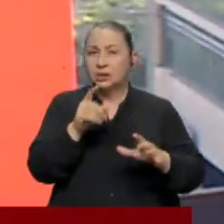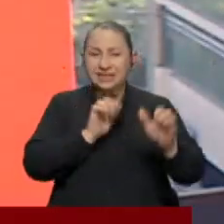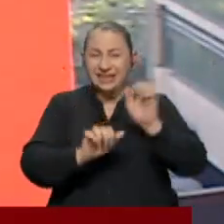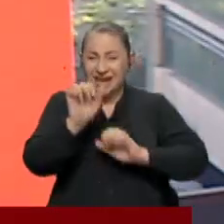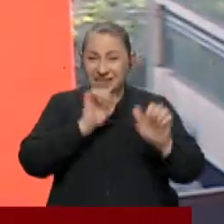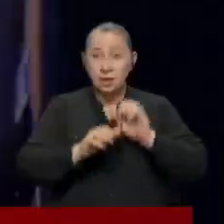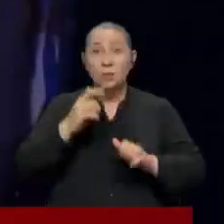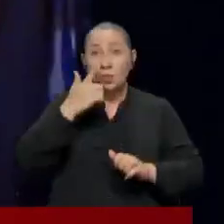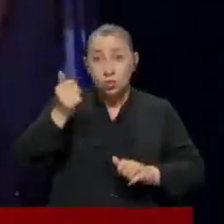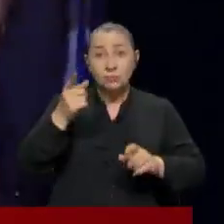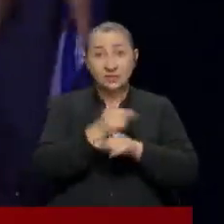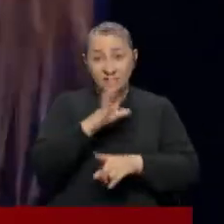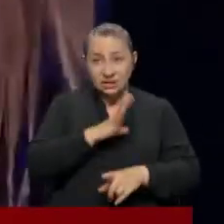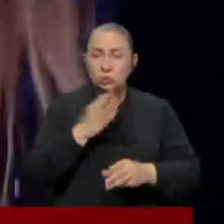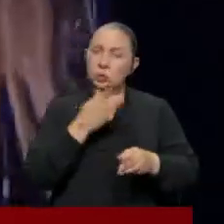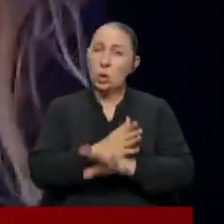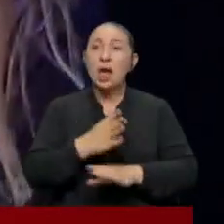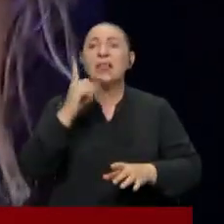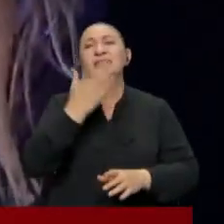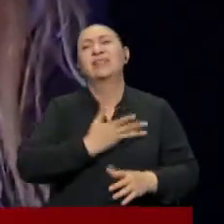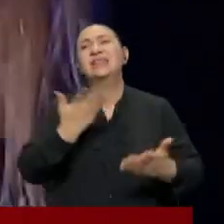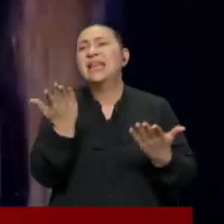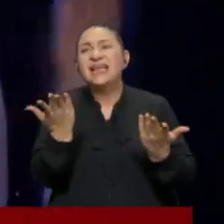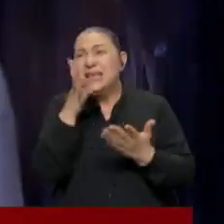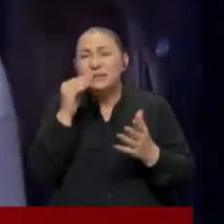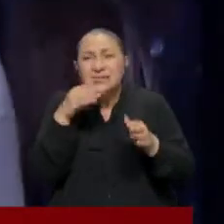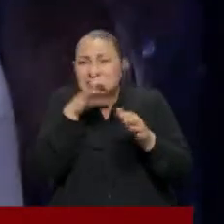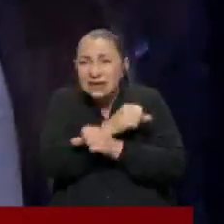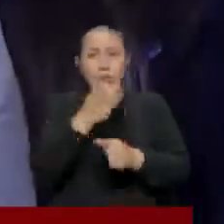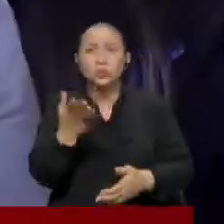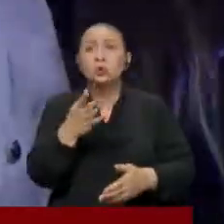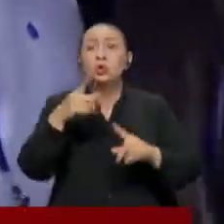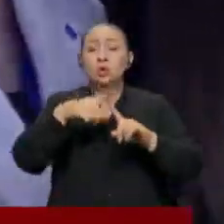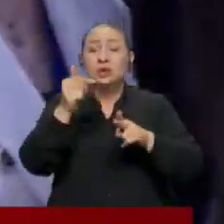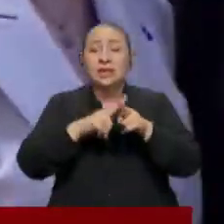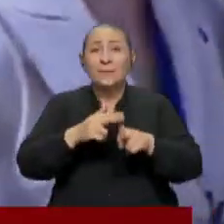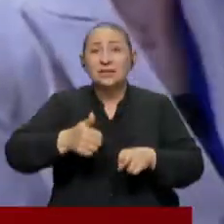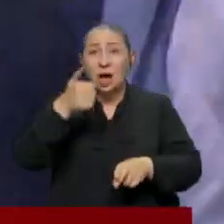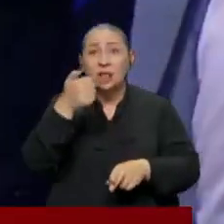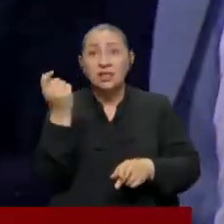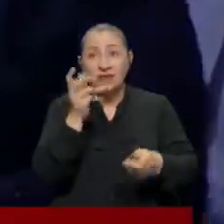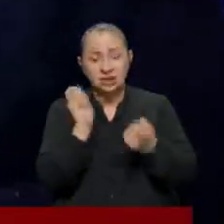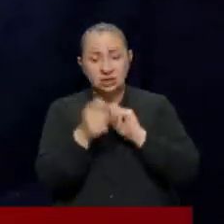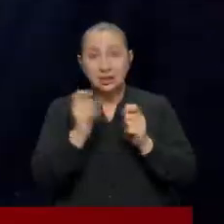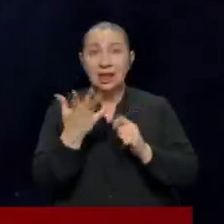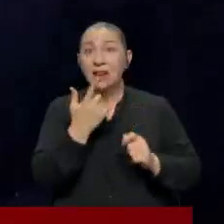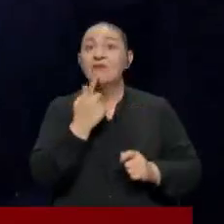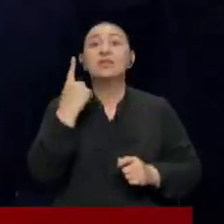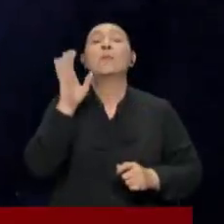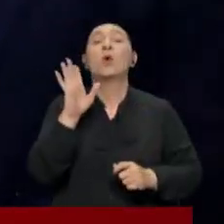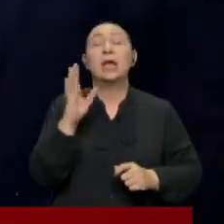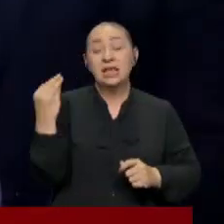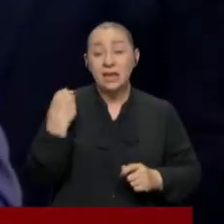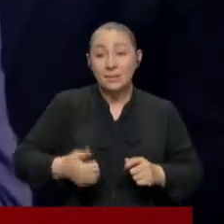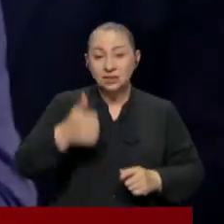bürokrat varsa Çok doğru yapıyor Allah aşkına ne kimde Ne diyorsunuz ya Türkiye'nin başkanı 6 defa değiştirsin Yani laf dinlemiyor